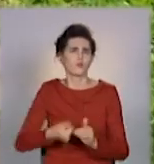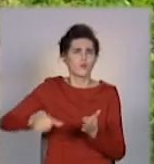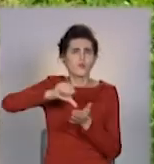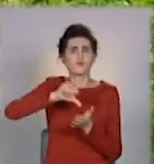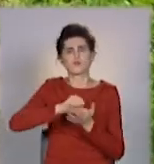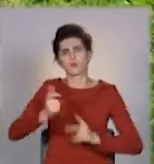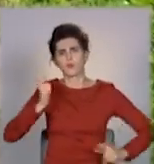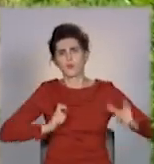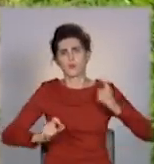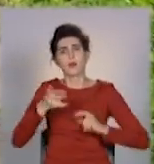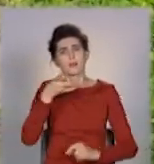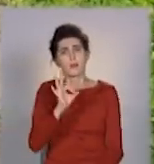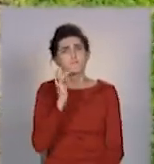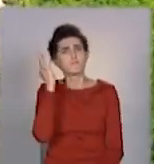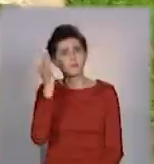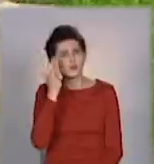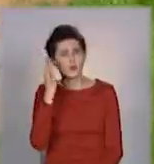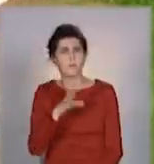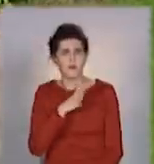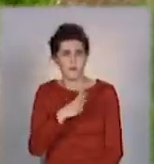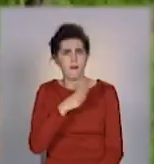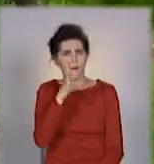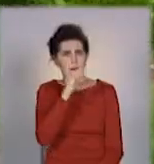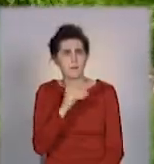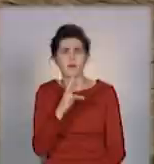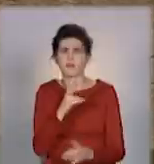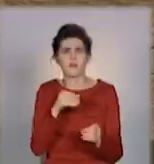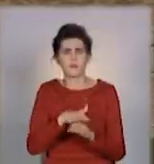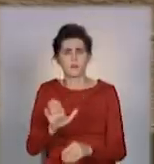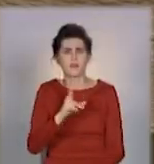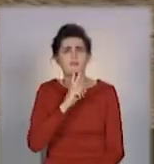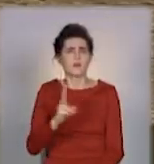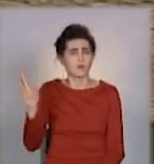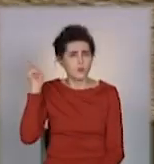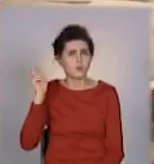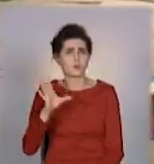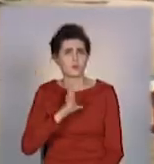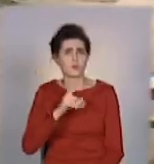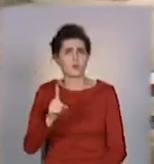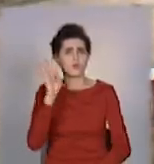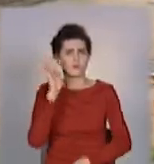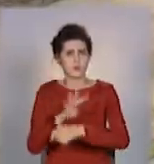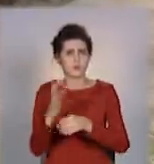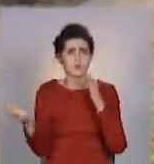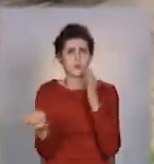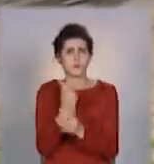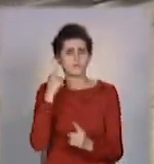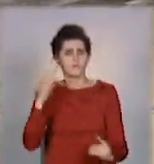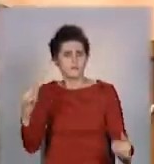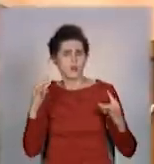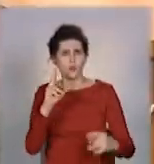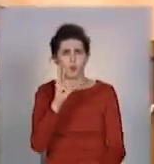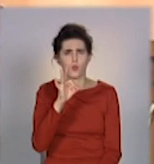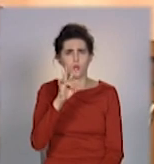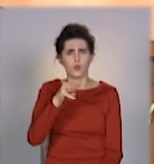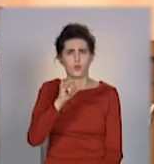Та здійсненню мрії може завадити травма. 2,5 роки тому Карина потрапила під обстріл, зазнала контузії. Ми